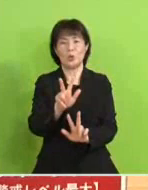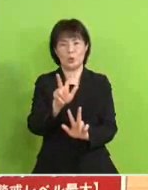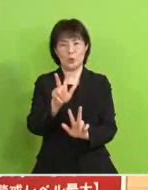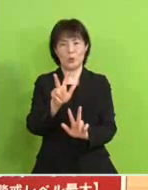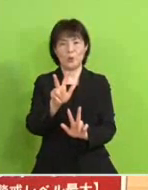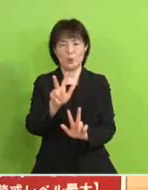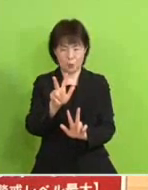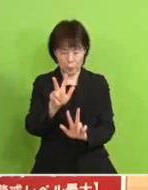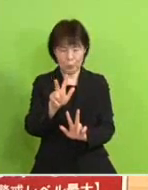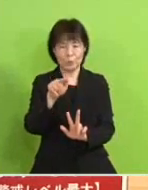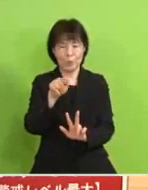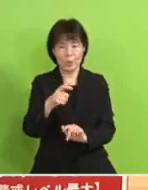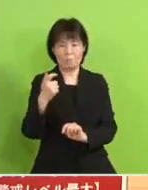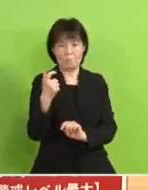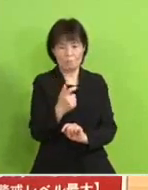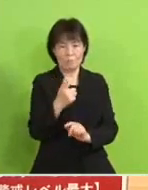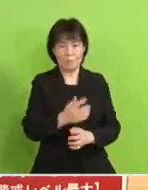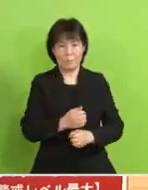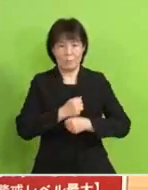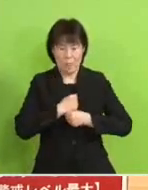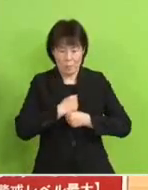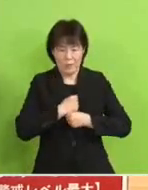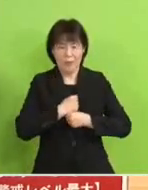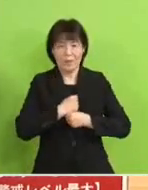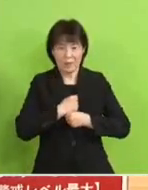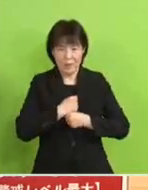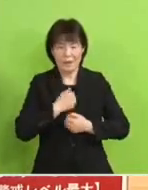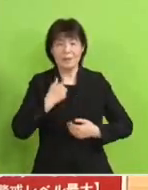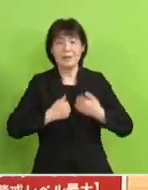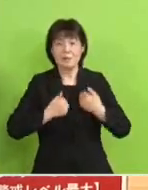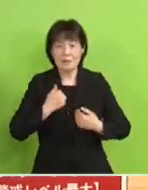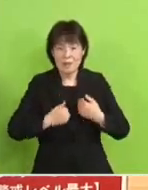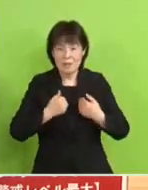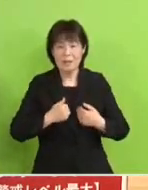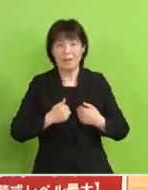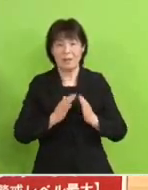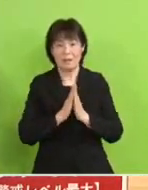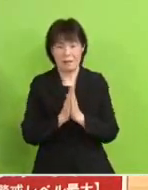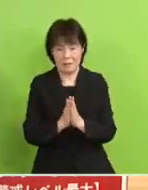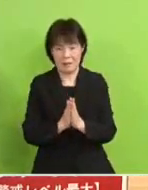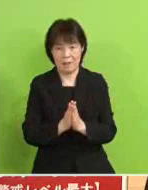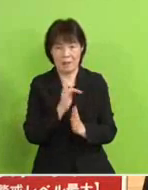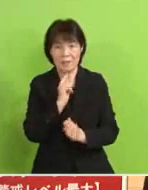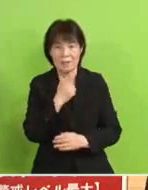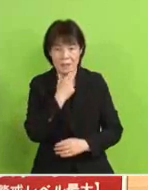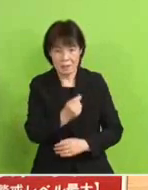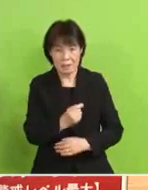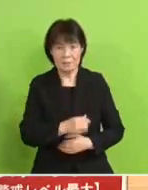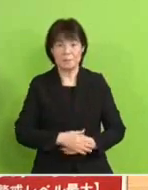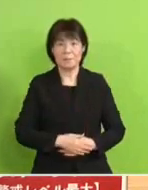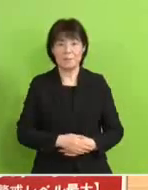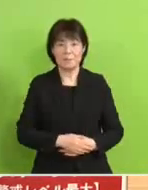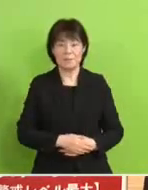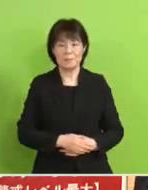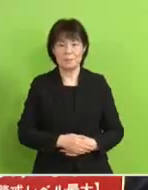ものをしっかり守った上でお楽しみいただきますようにお願いを申し上げます。